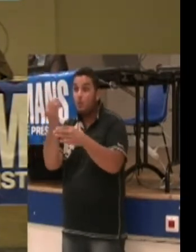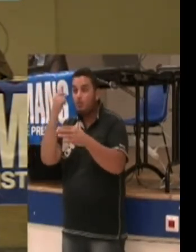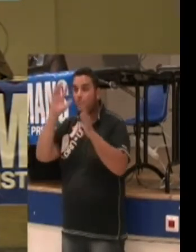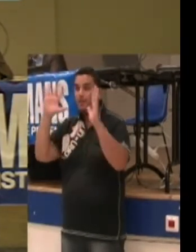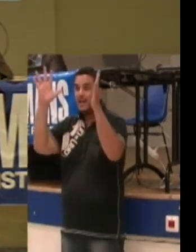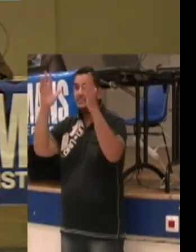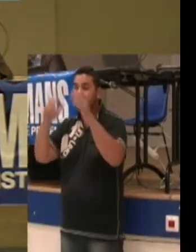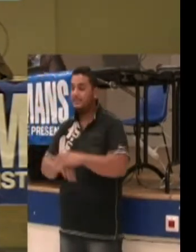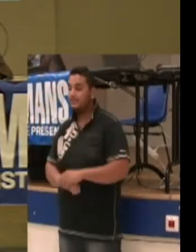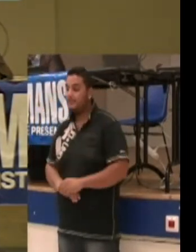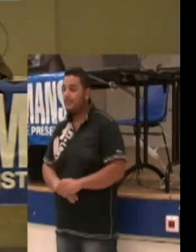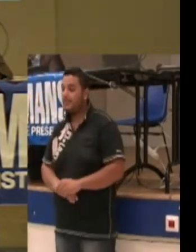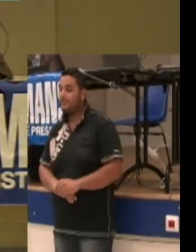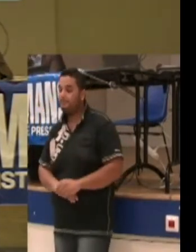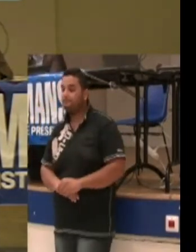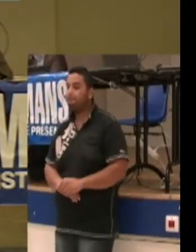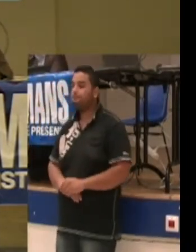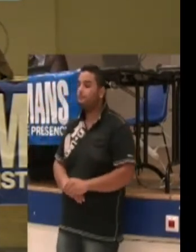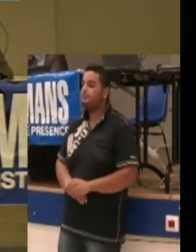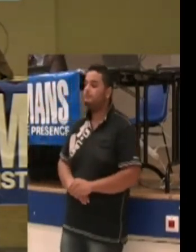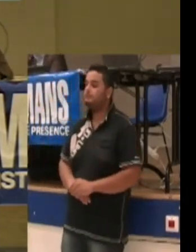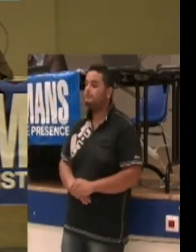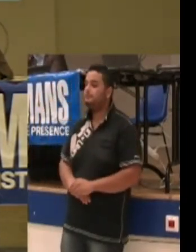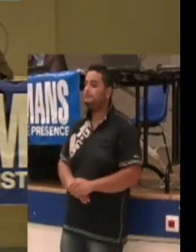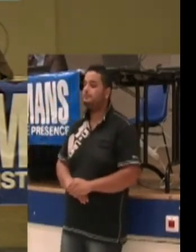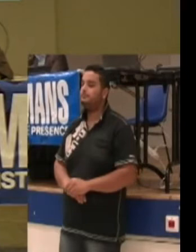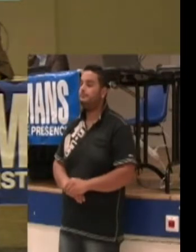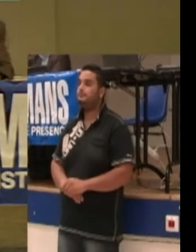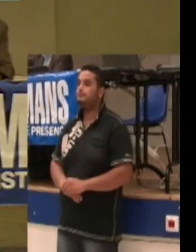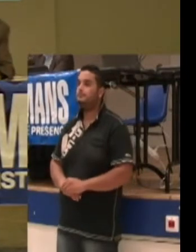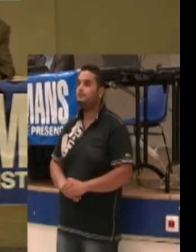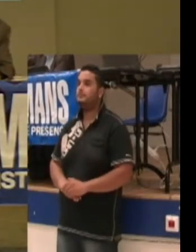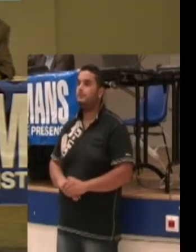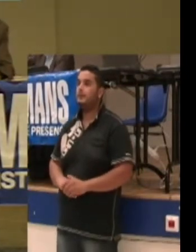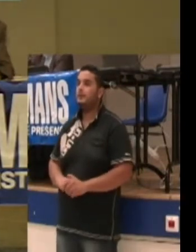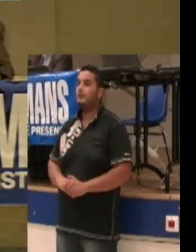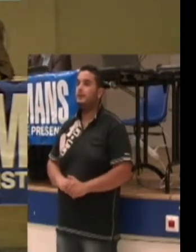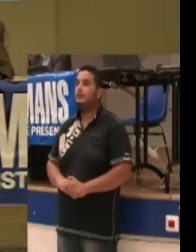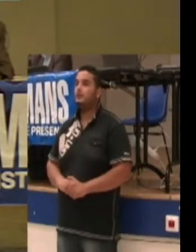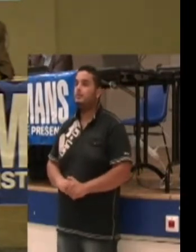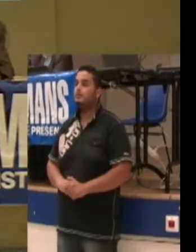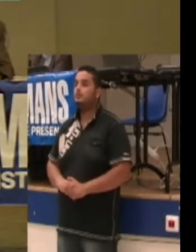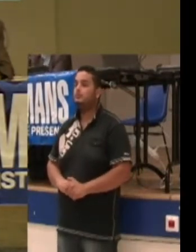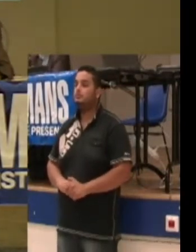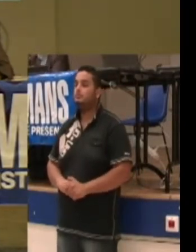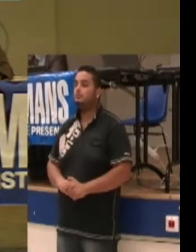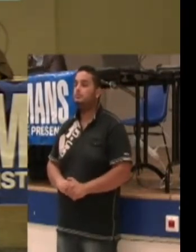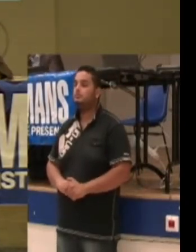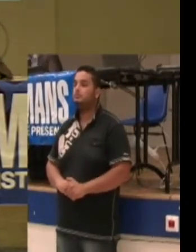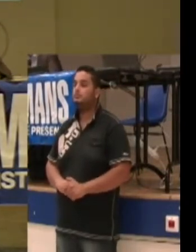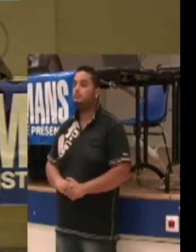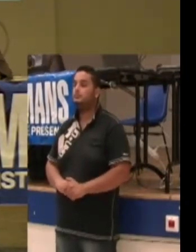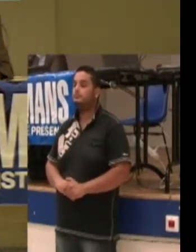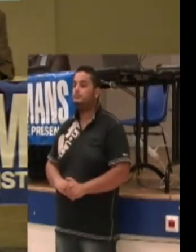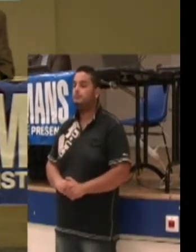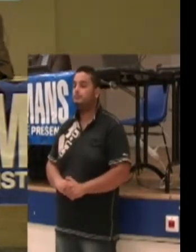regardez. Al-Mujahada. Al-Mujahada takunu ala. Je parle en